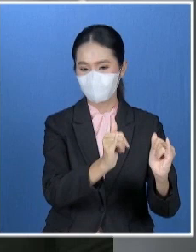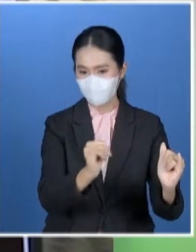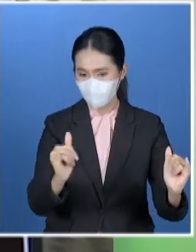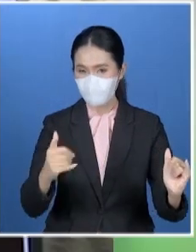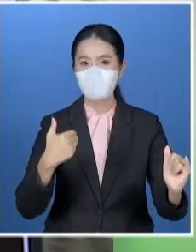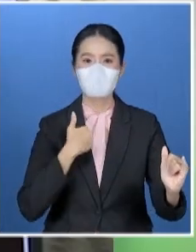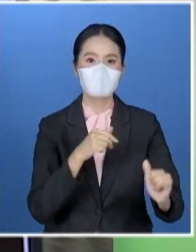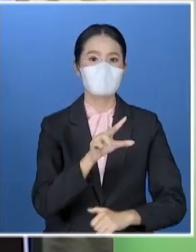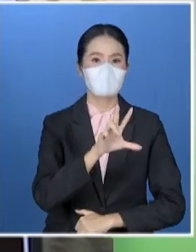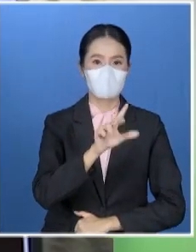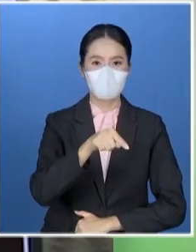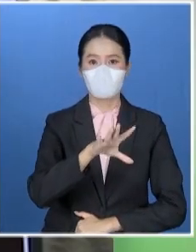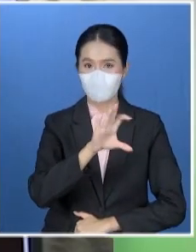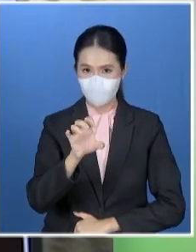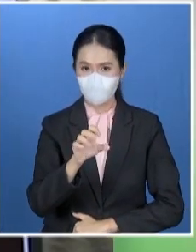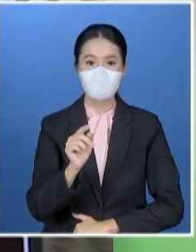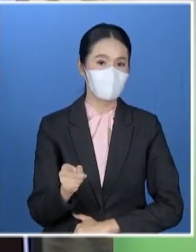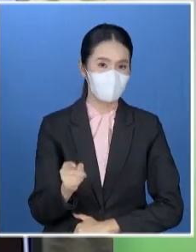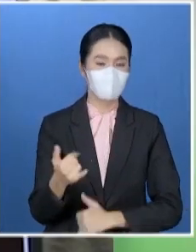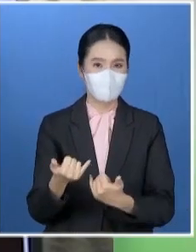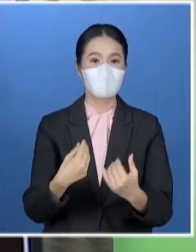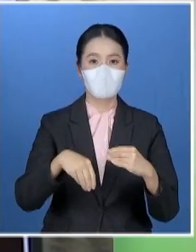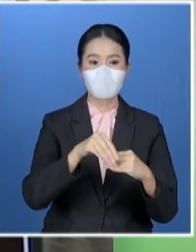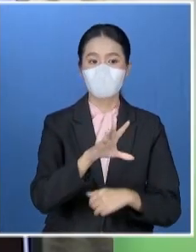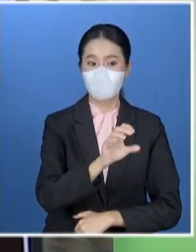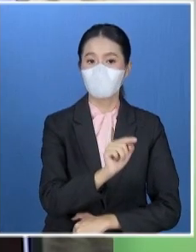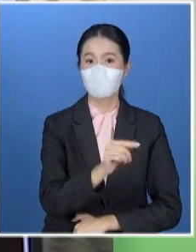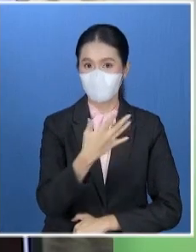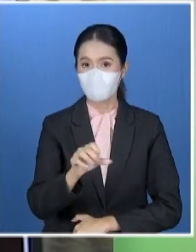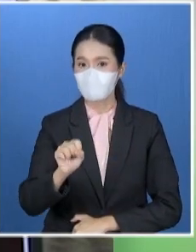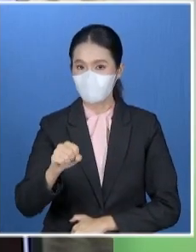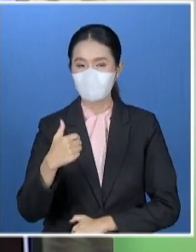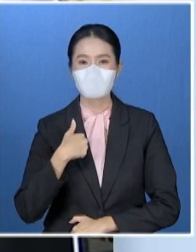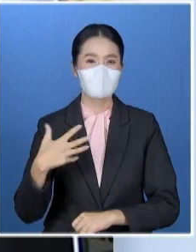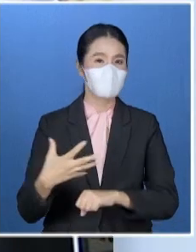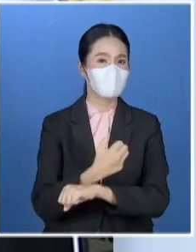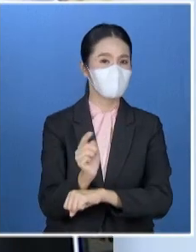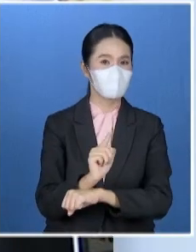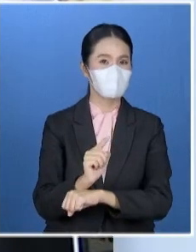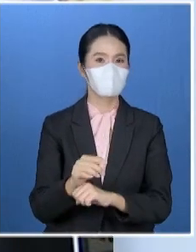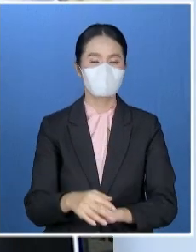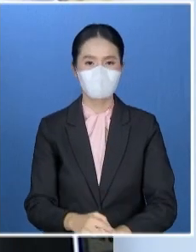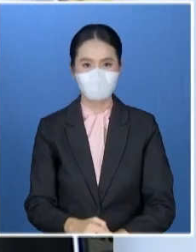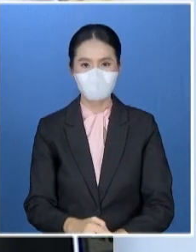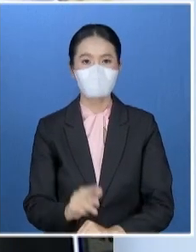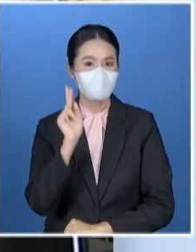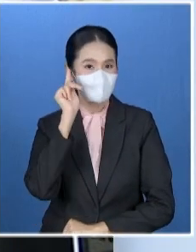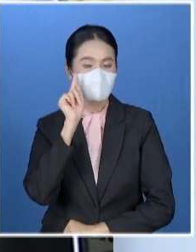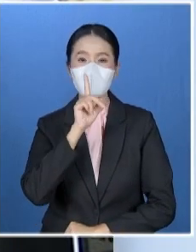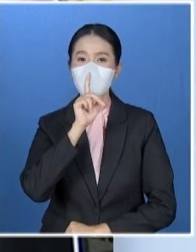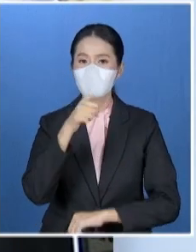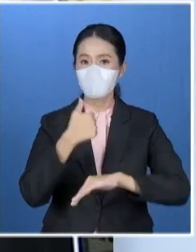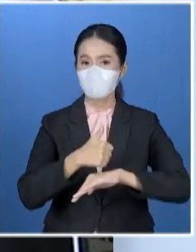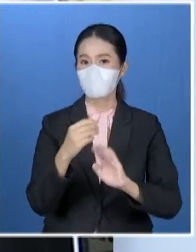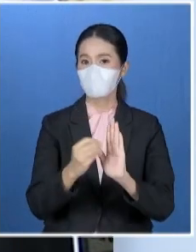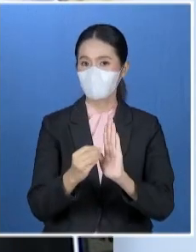จจุบันที่มีอยู่ 3,500 เตียงที่นี่ก็500เตียงแล้วน ะ แล้วอีกมิติการเมืองนิดนึงท่านผู้ชมเพราะว่านักข่าวถามท่านผู้ว่าส